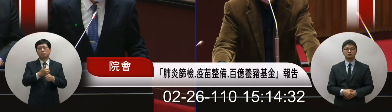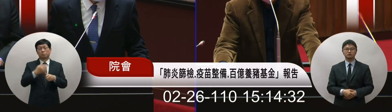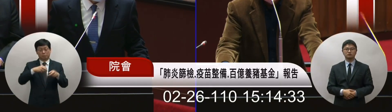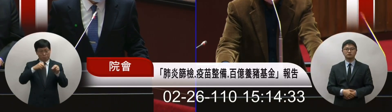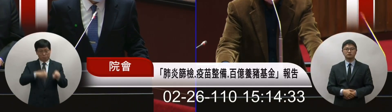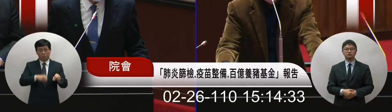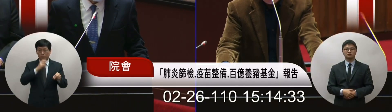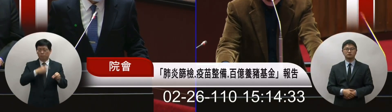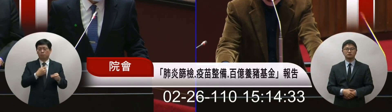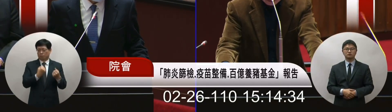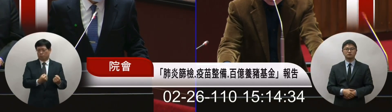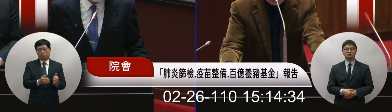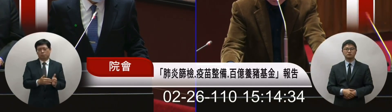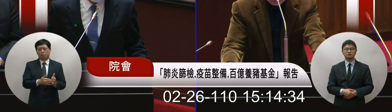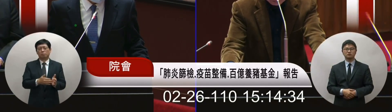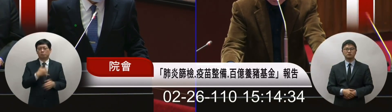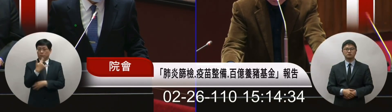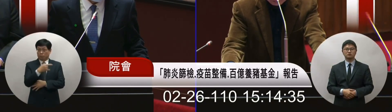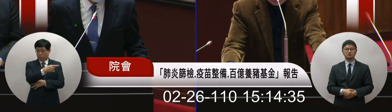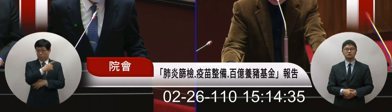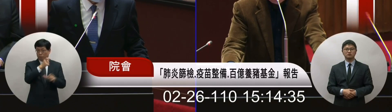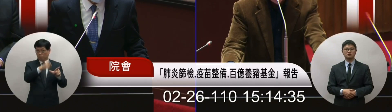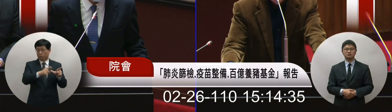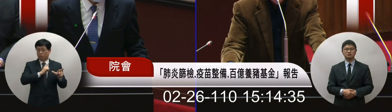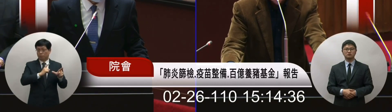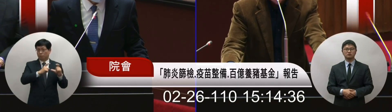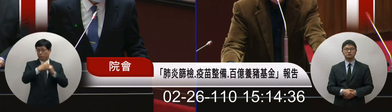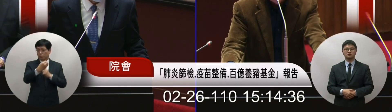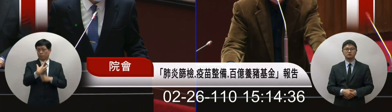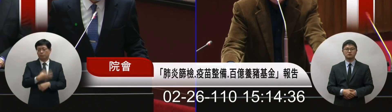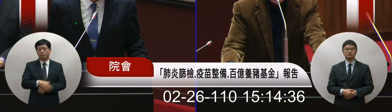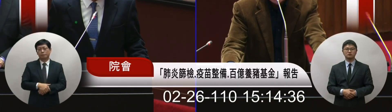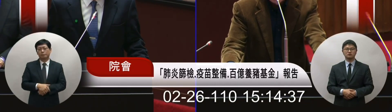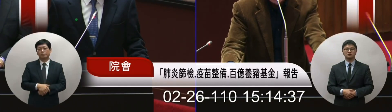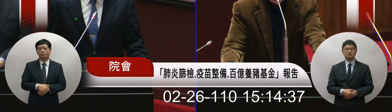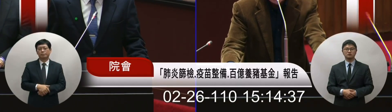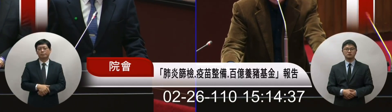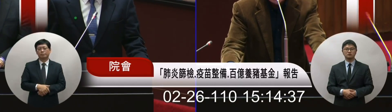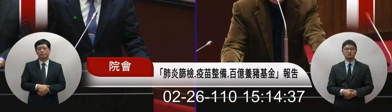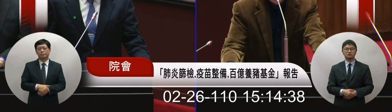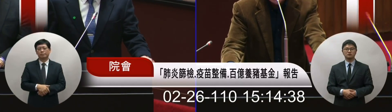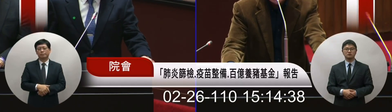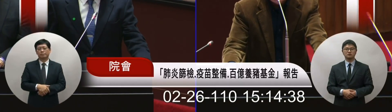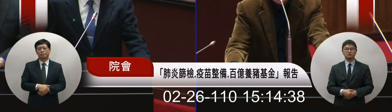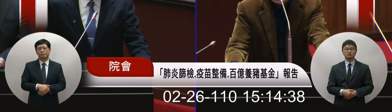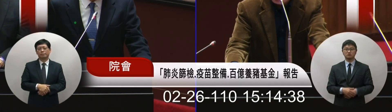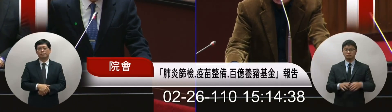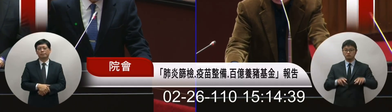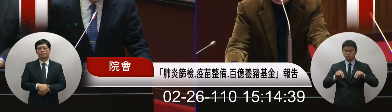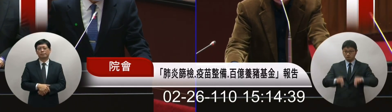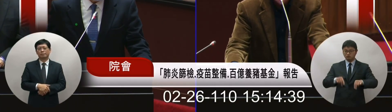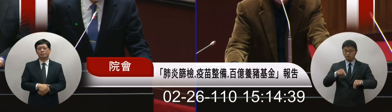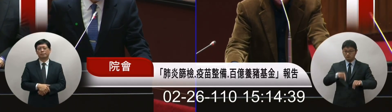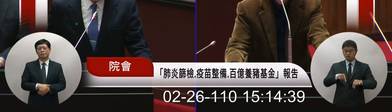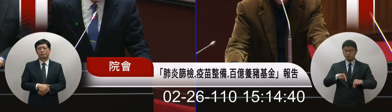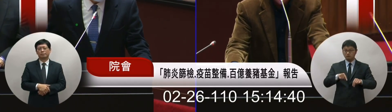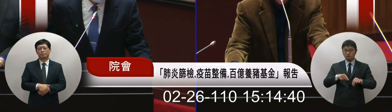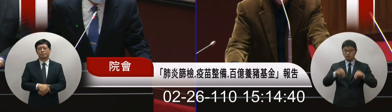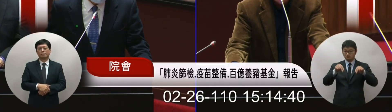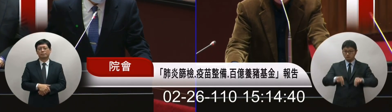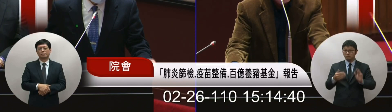约都已经在了，现在等那个原厂看怎么处理这个合约。 合约已经完成了